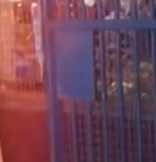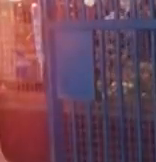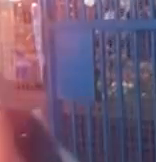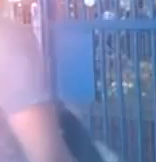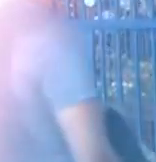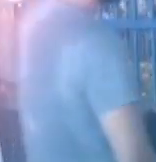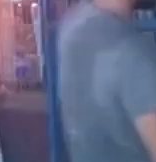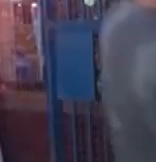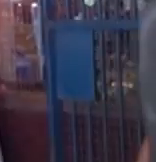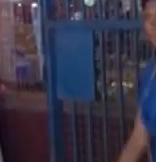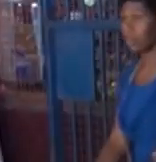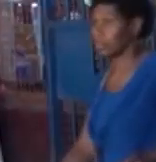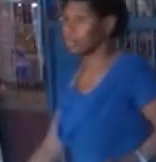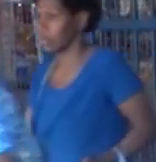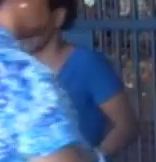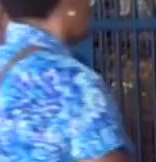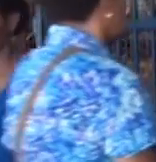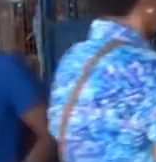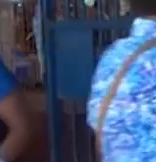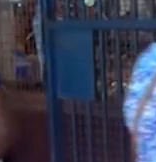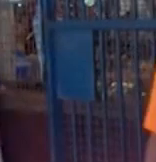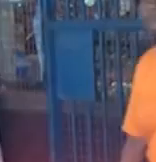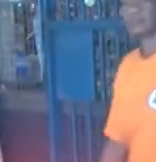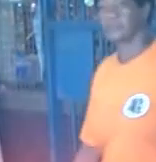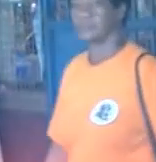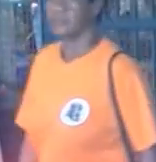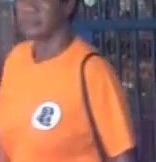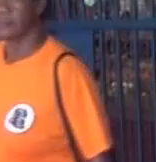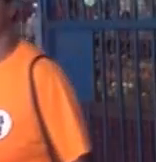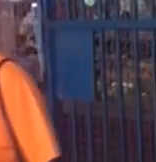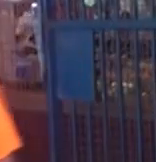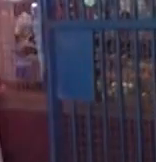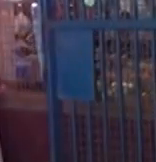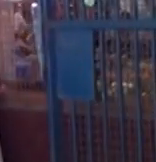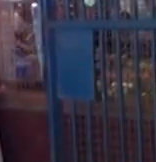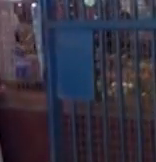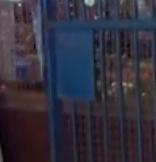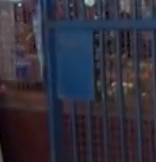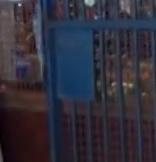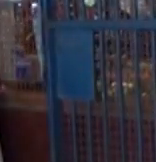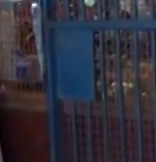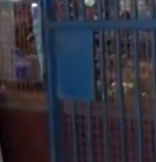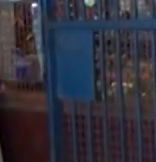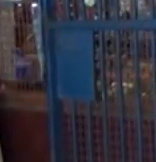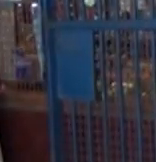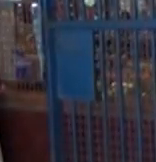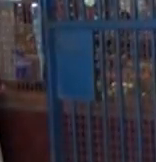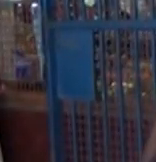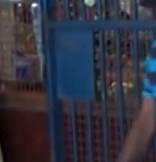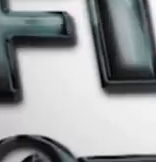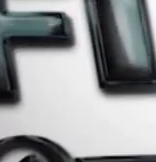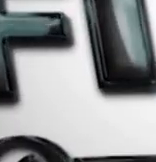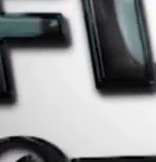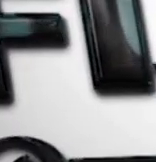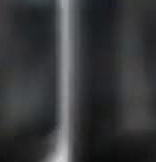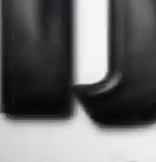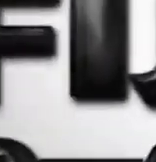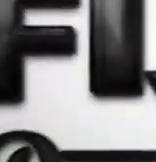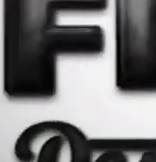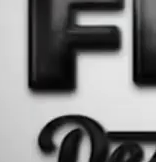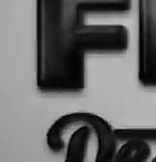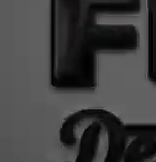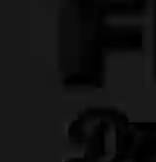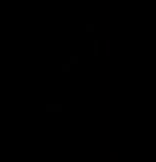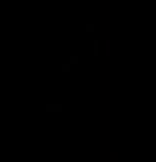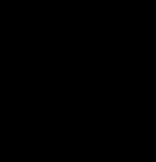कुमार सर नायकर गोमवा लुगु लटोका रेडियो फीजी 2 में पुराना गाना लगे हमें बहुत अच्छा लगे रेडियो फीजी